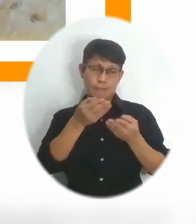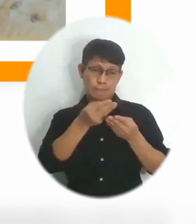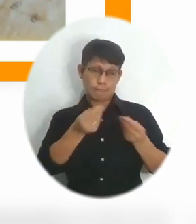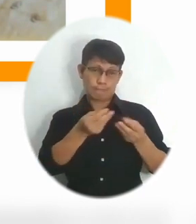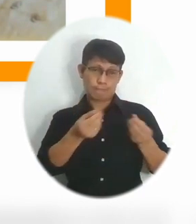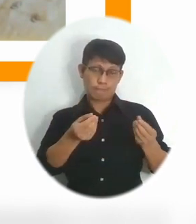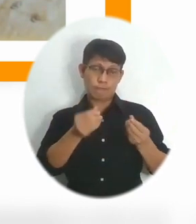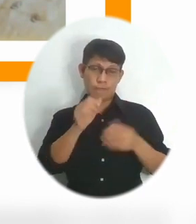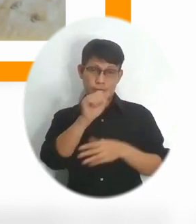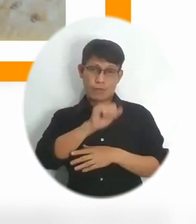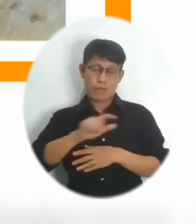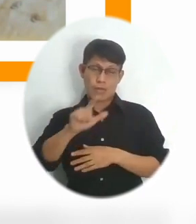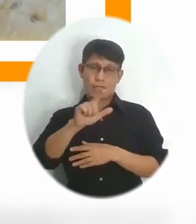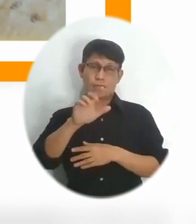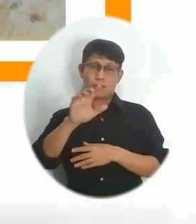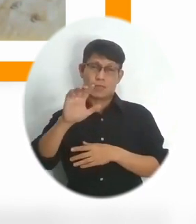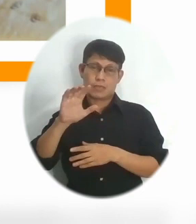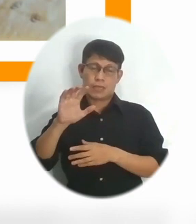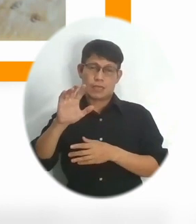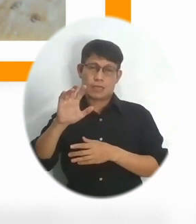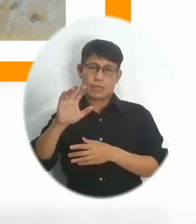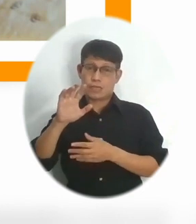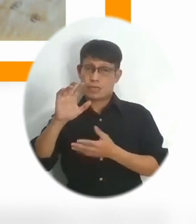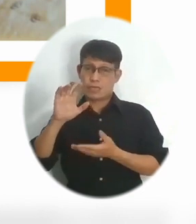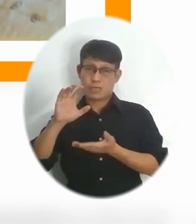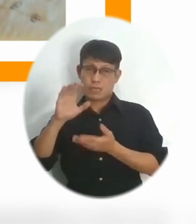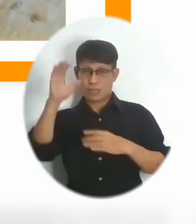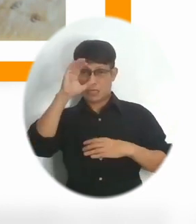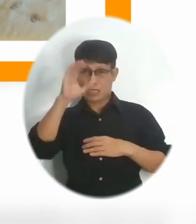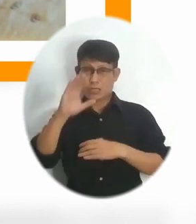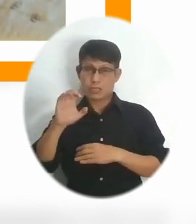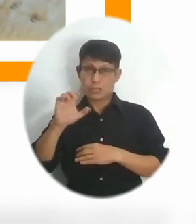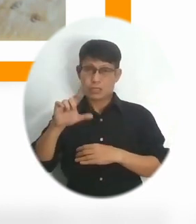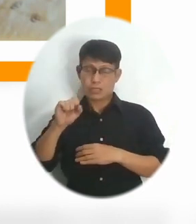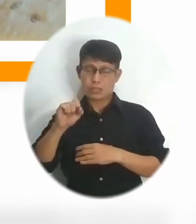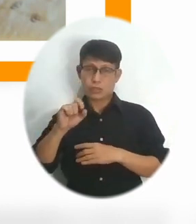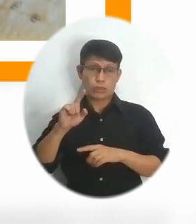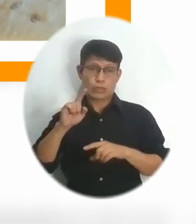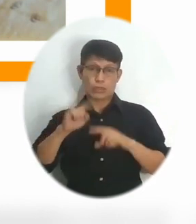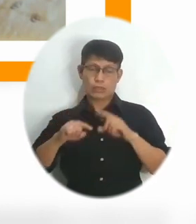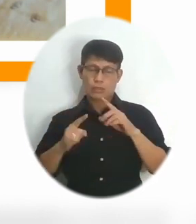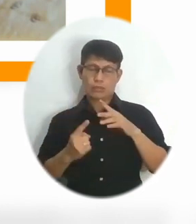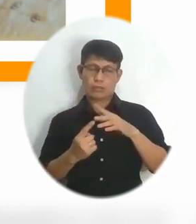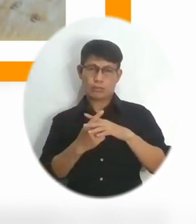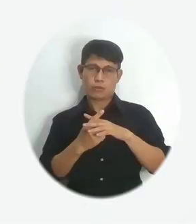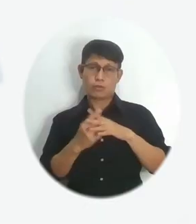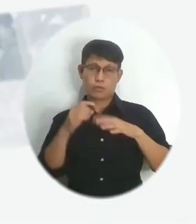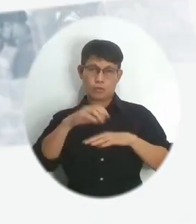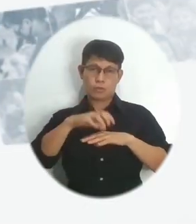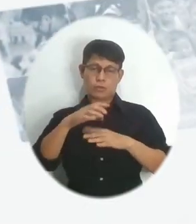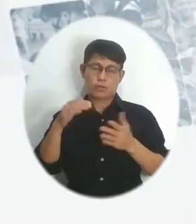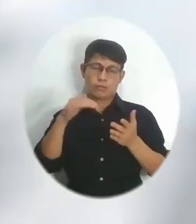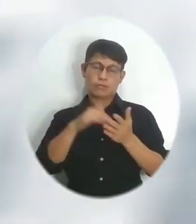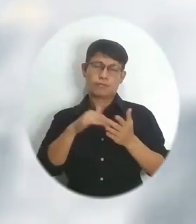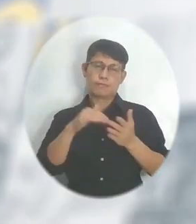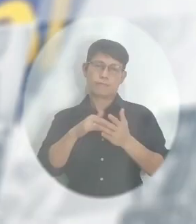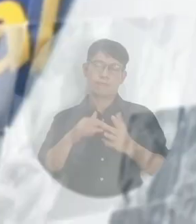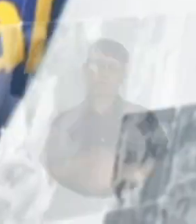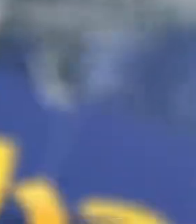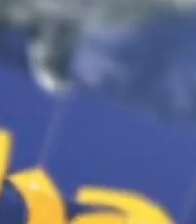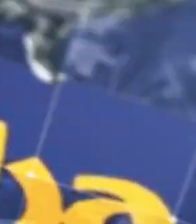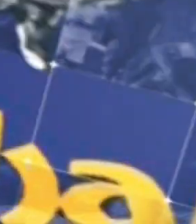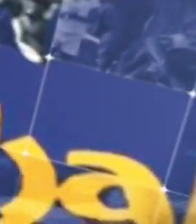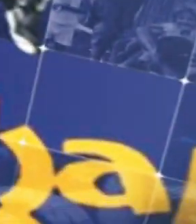parte ng katawan na inoperahan at para mapigilan din ang pagtubo muli ng tumor na ito.